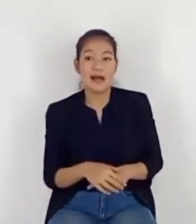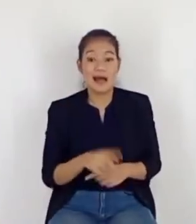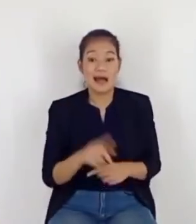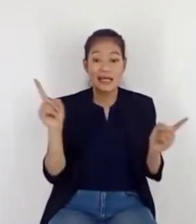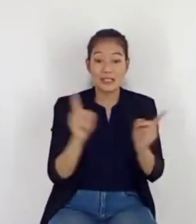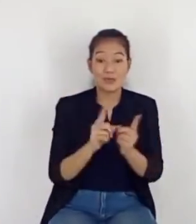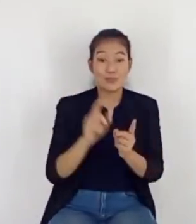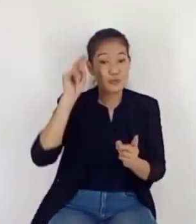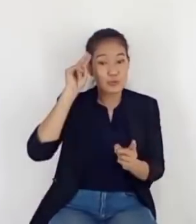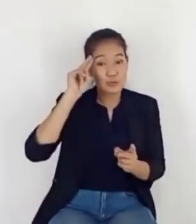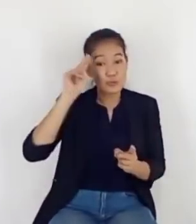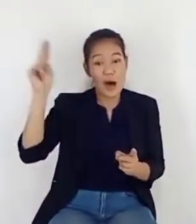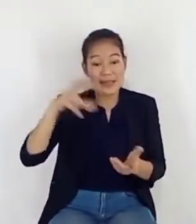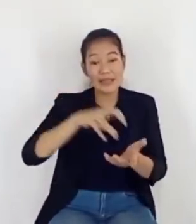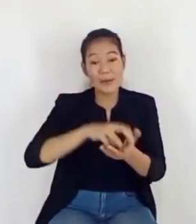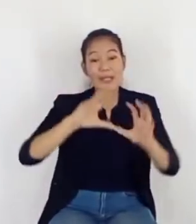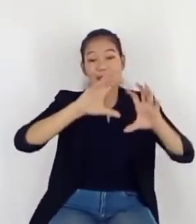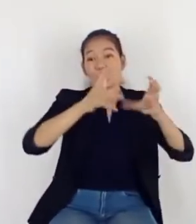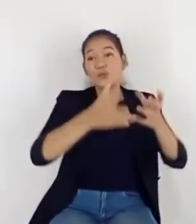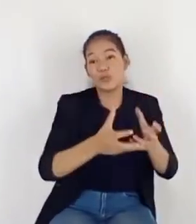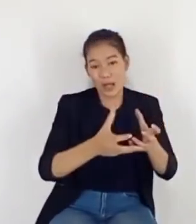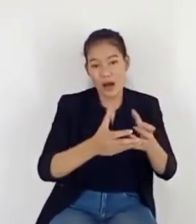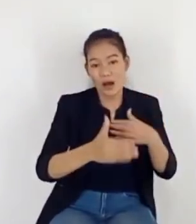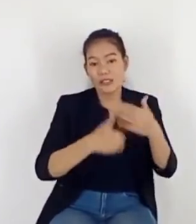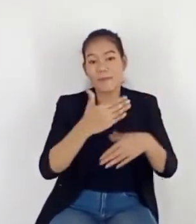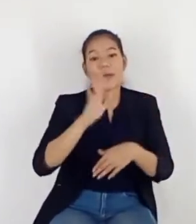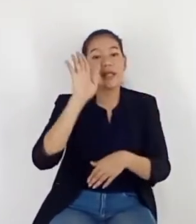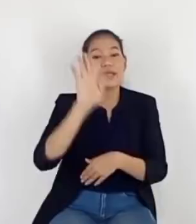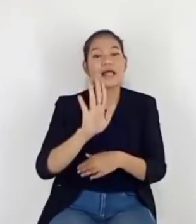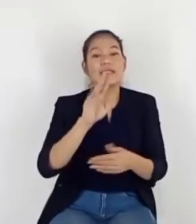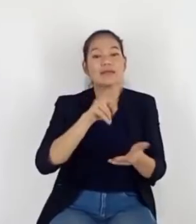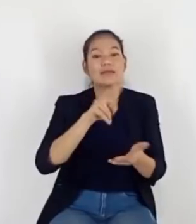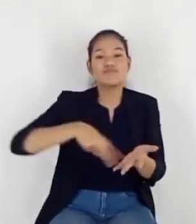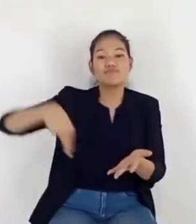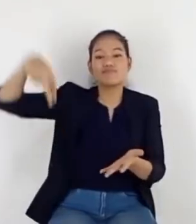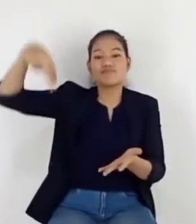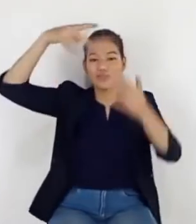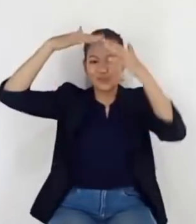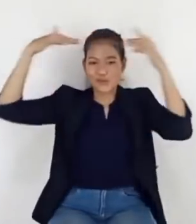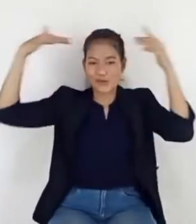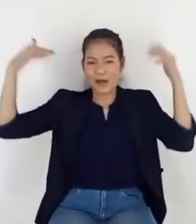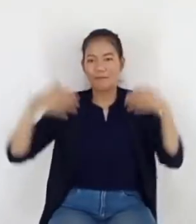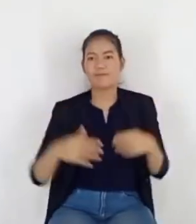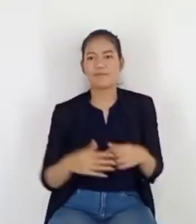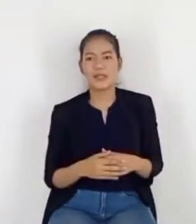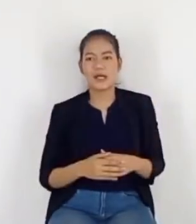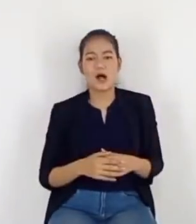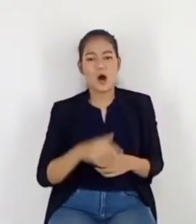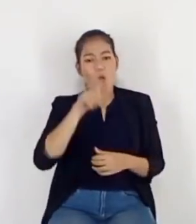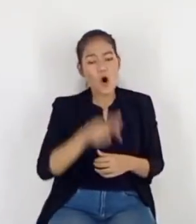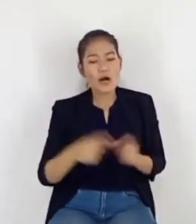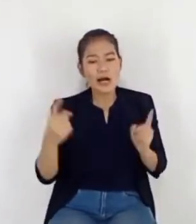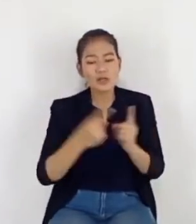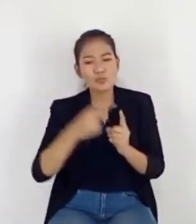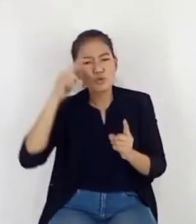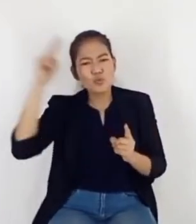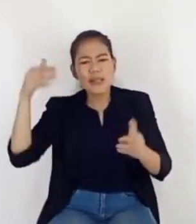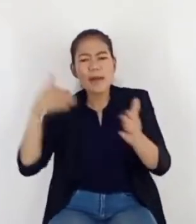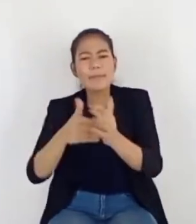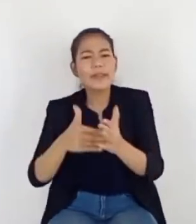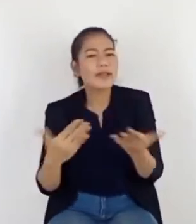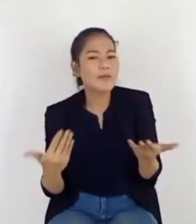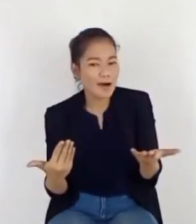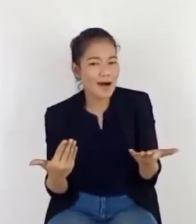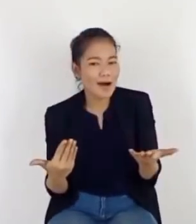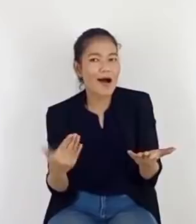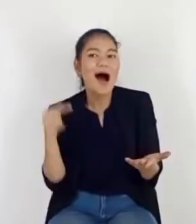Tuhan di dunia ini sampai nanti di surga. Apa yang menghambat orang bertemu dengan Tuhan?